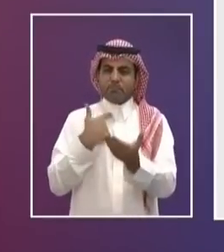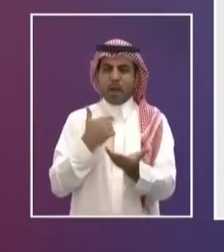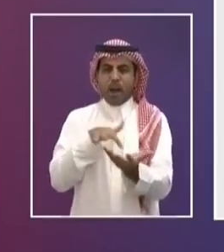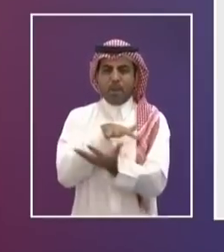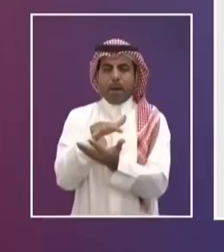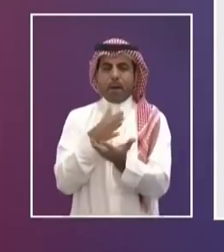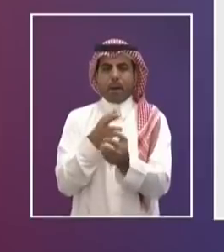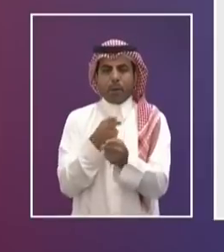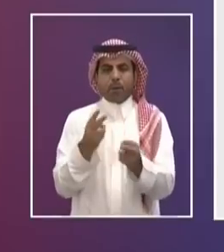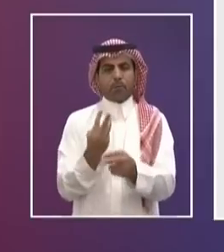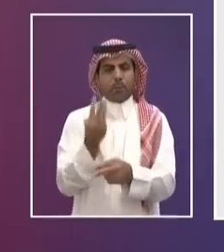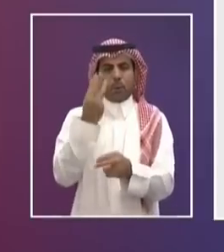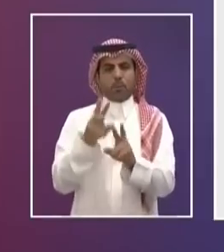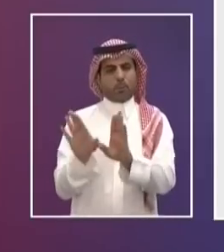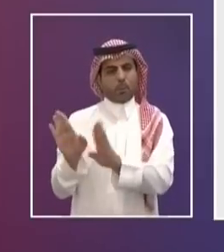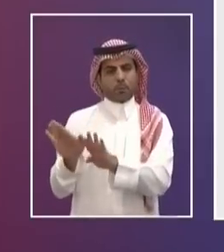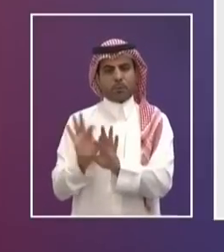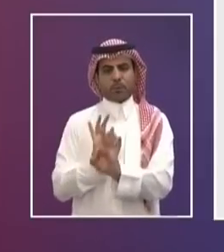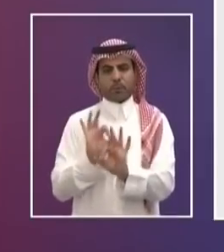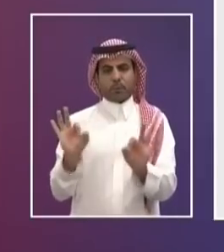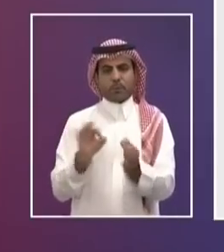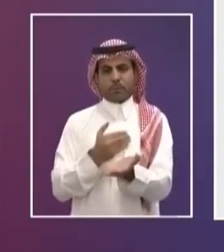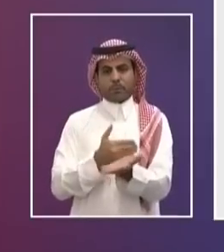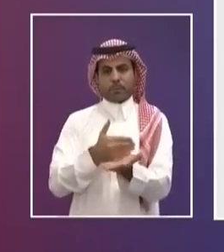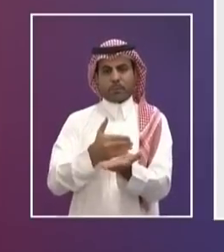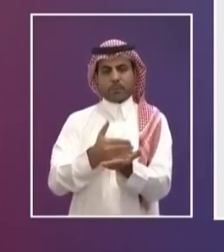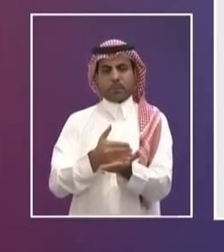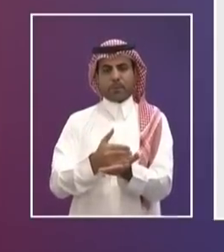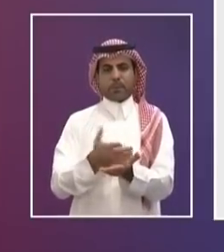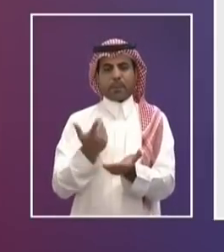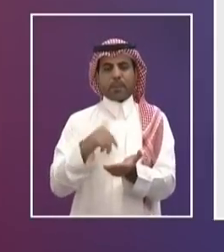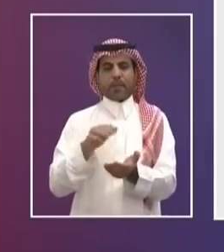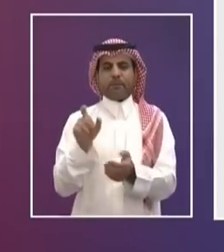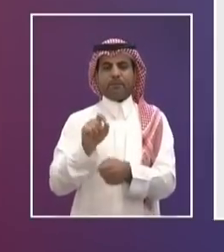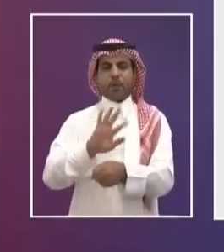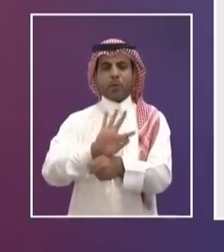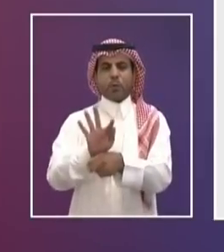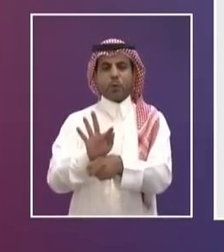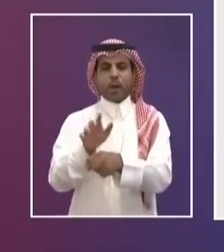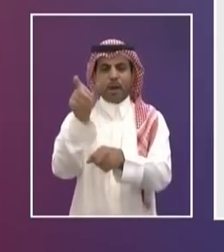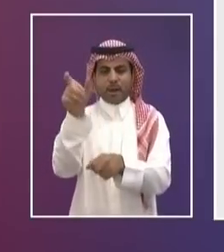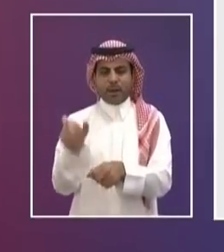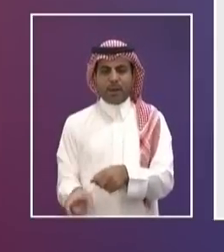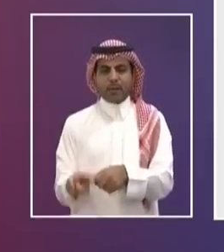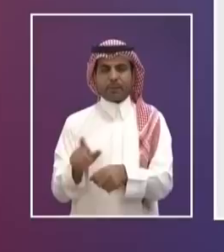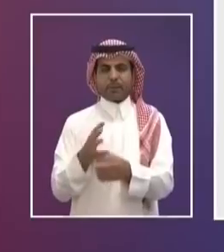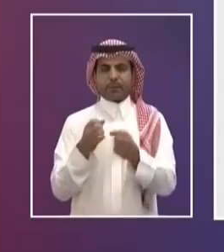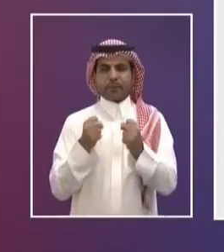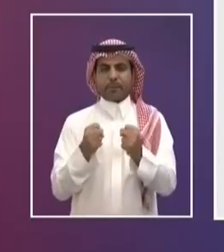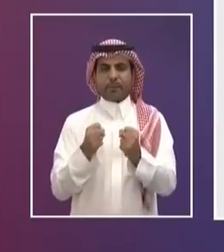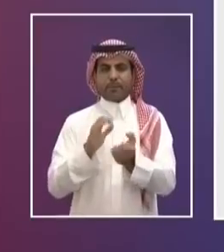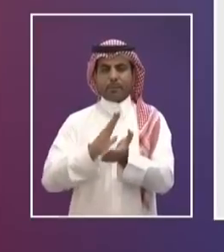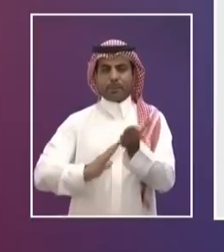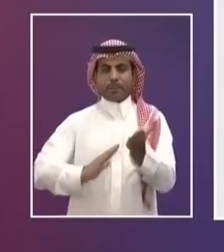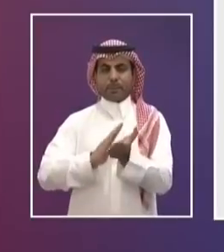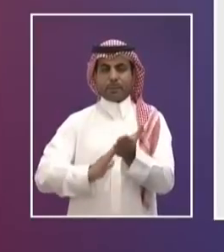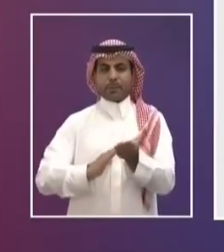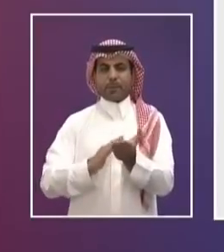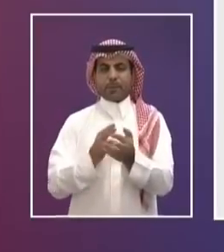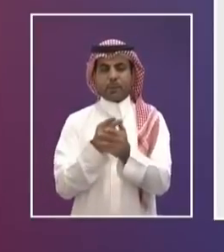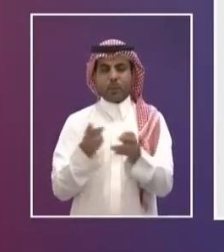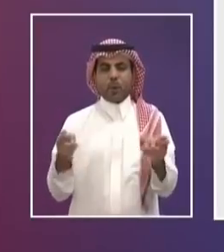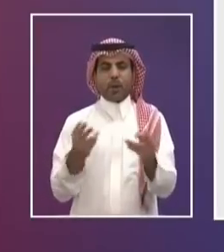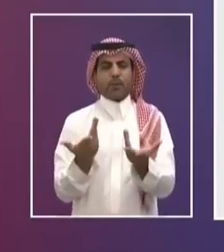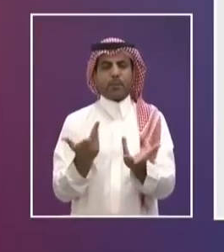الرجوع إليها، وستتحدث عن المرضى النفسيين مع جائحة كورونا واستعدادهم أو